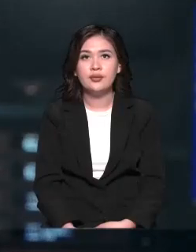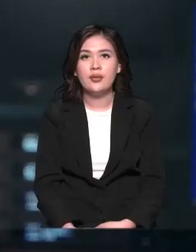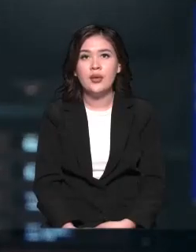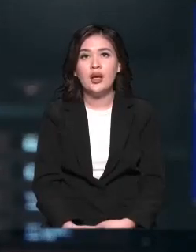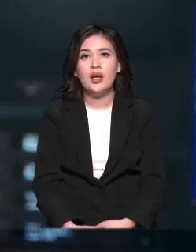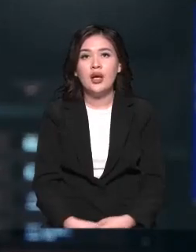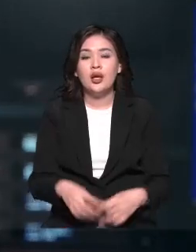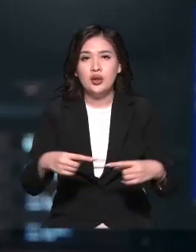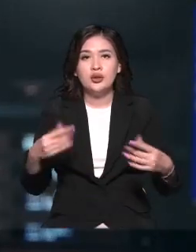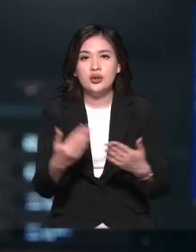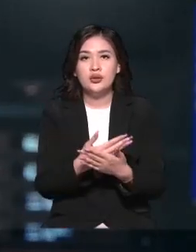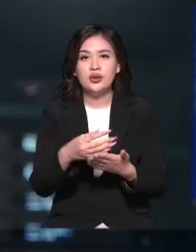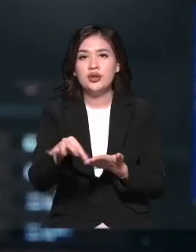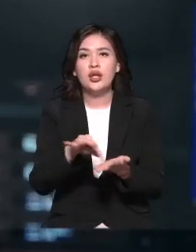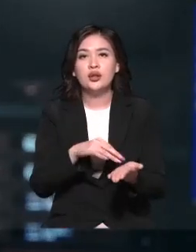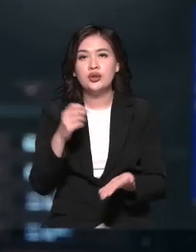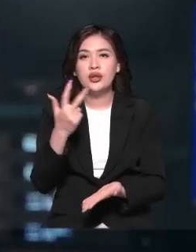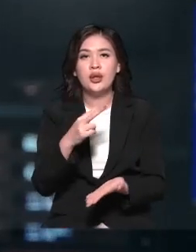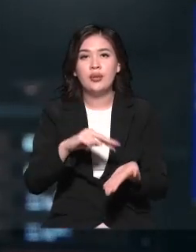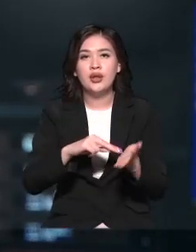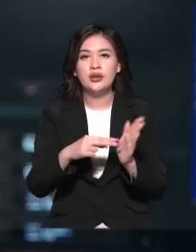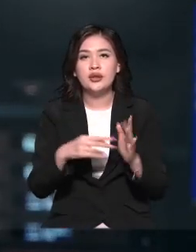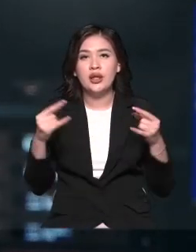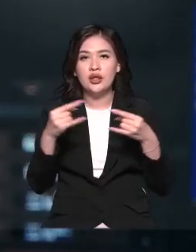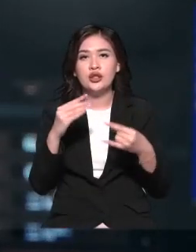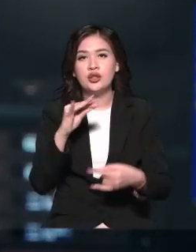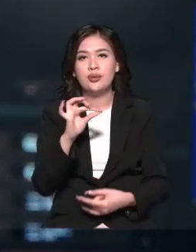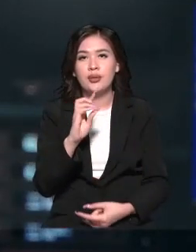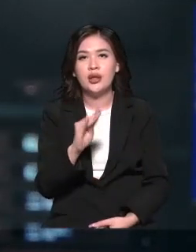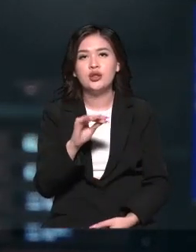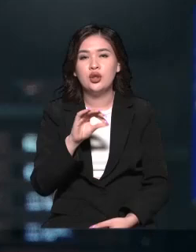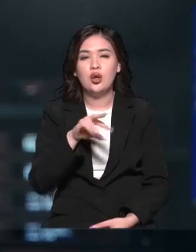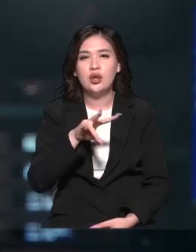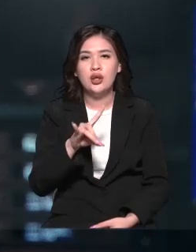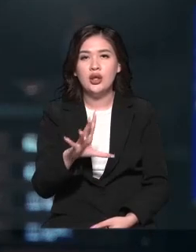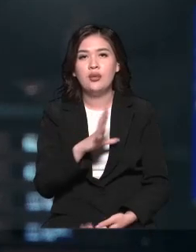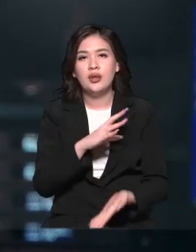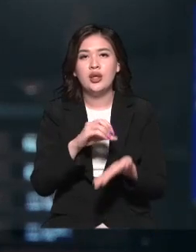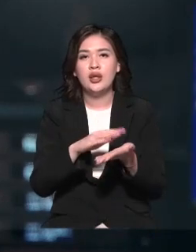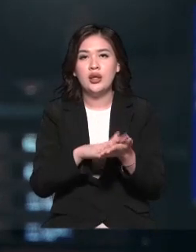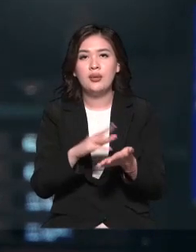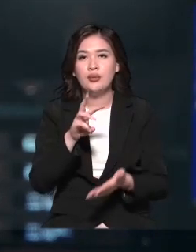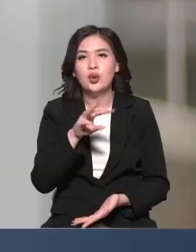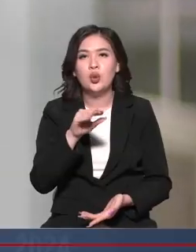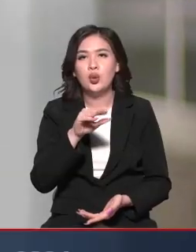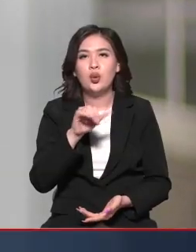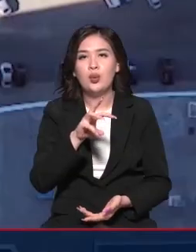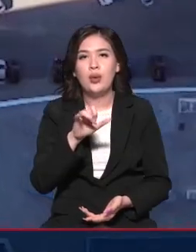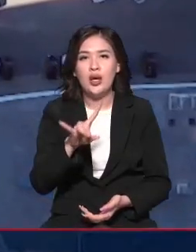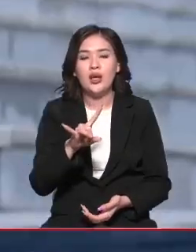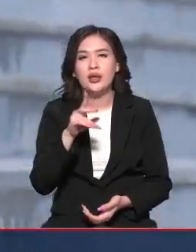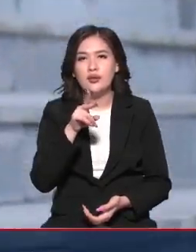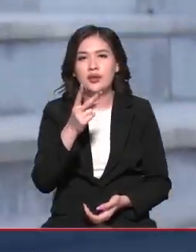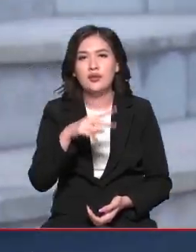а к другим новостям дня Сразу три проекта телеканала Жибек жола вошли в шорт-лист национальной телевизионной премии Тумар